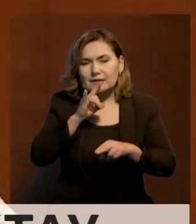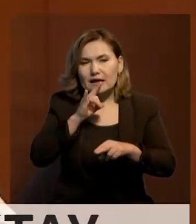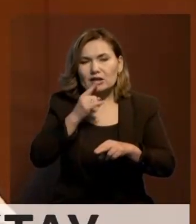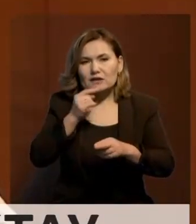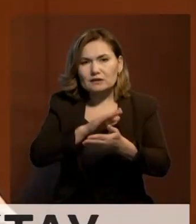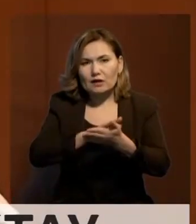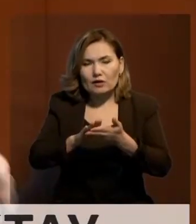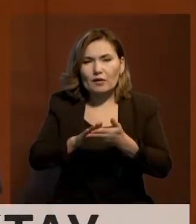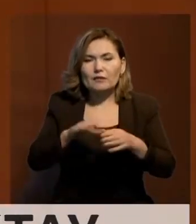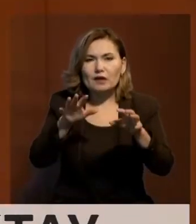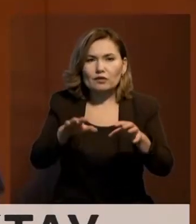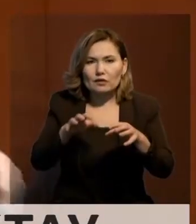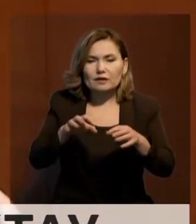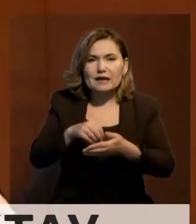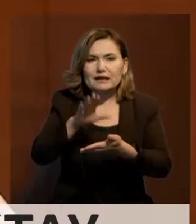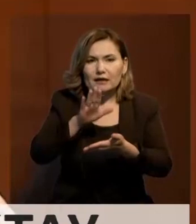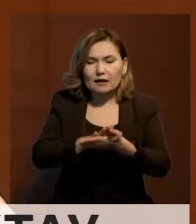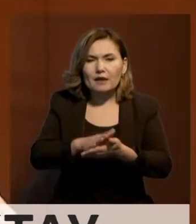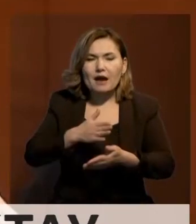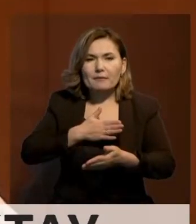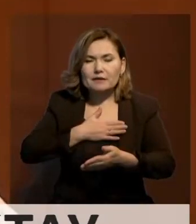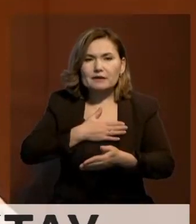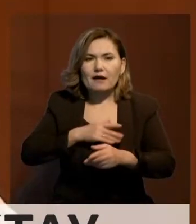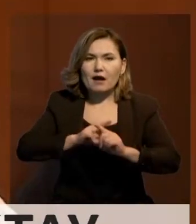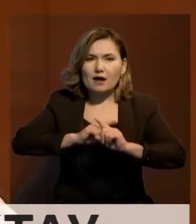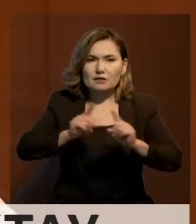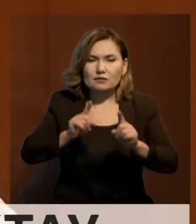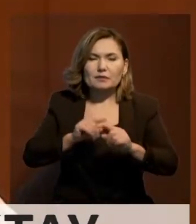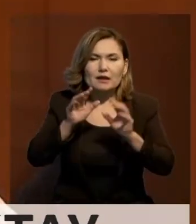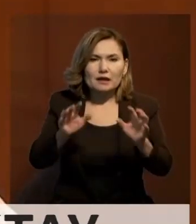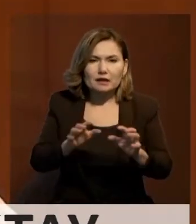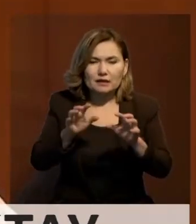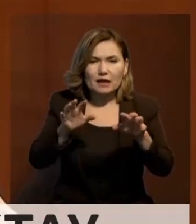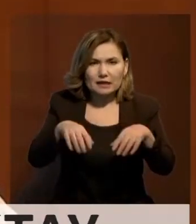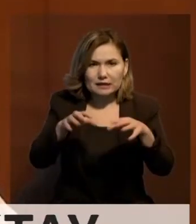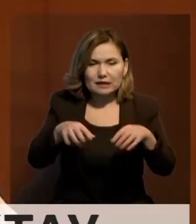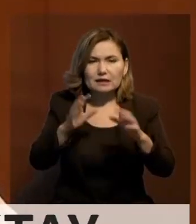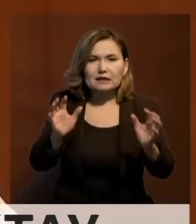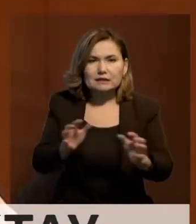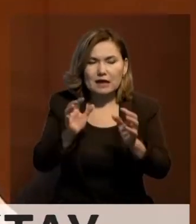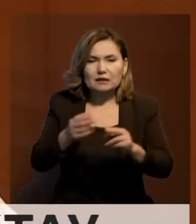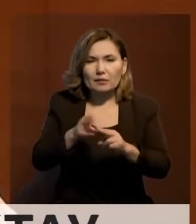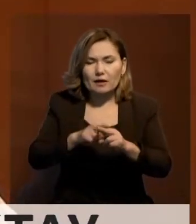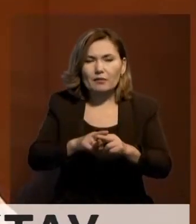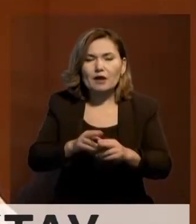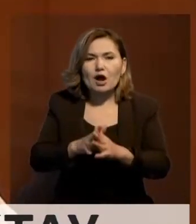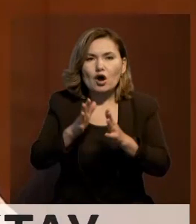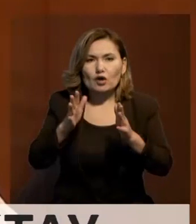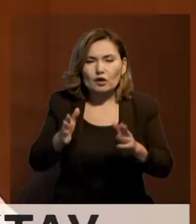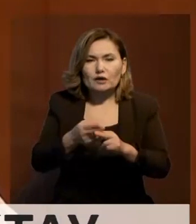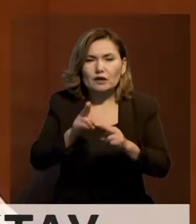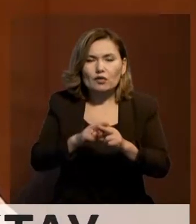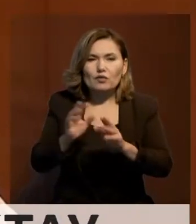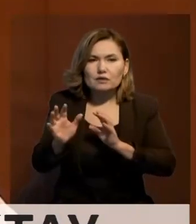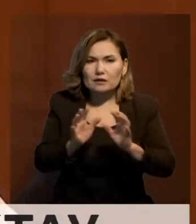төбет тіркеу үшін және біздің бренд ретінде болу үшін заңды түрде бұған кинологиялық үлкен бірлестік